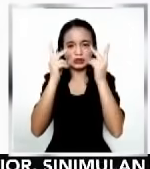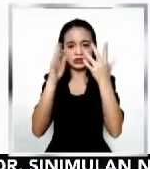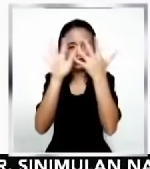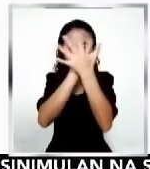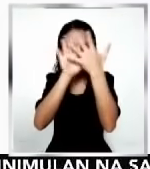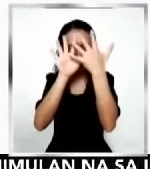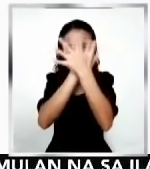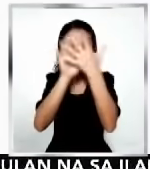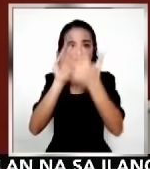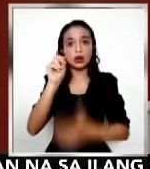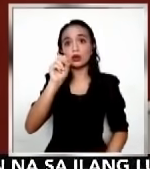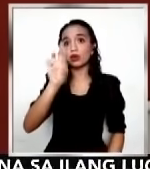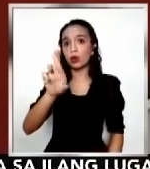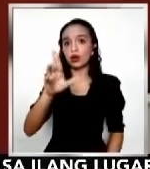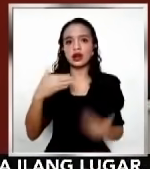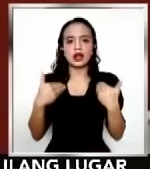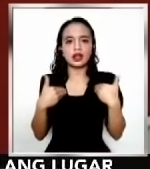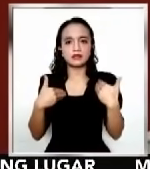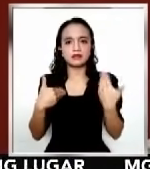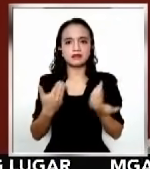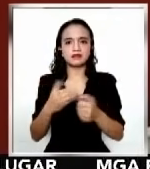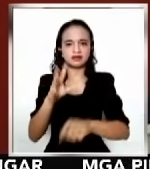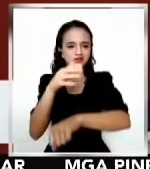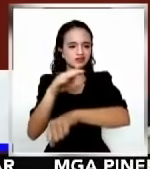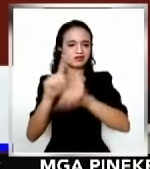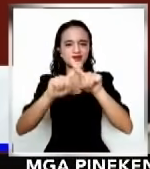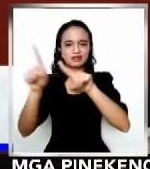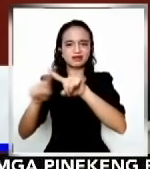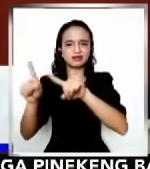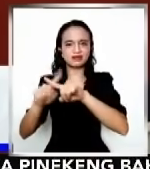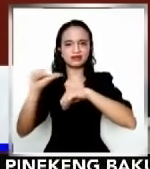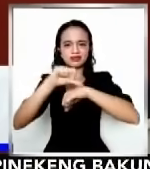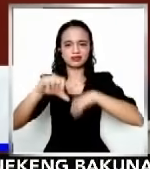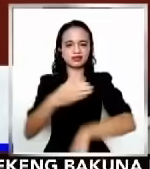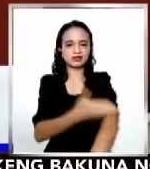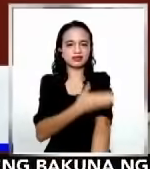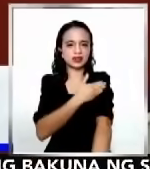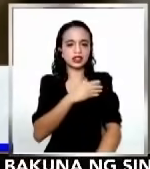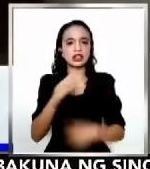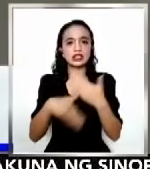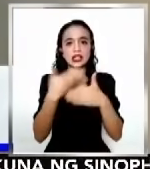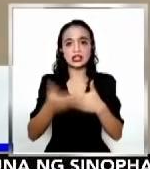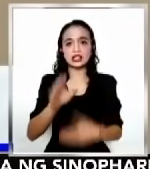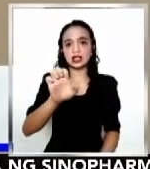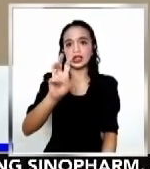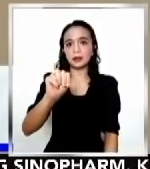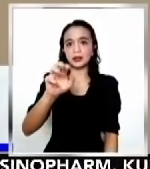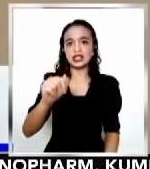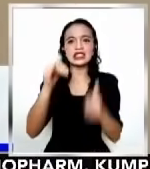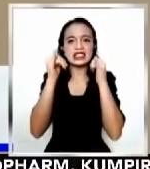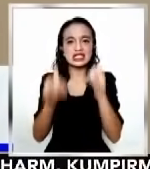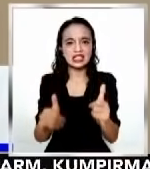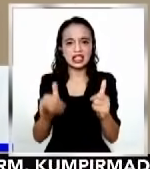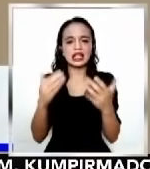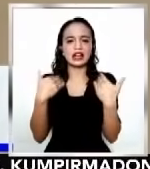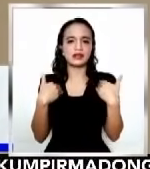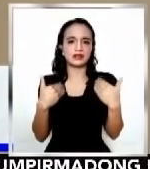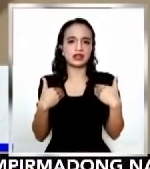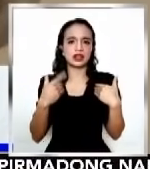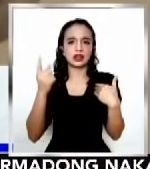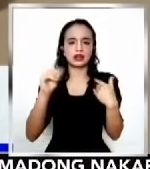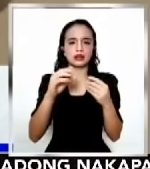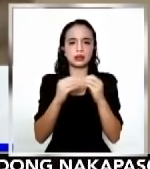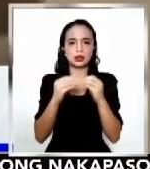pagkakaroon ng mga pasa. Sa kabila nito, tiniyak ng EMA na mas matimbang pa rin ang benepisyong dulot ng AstraZeneca